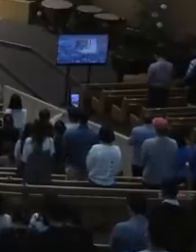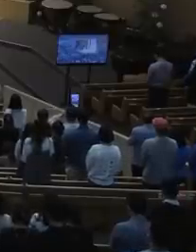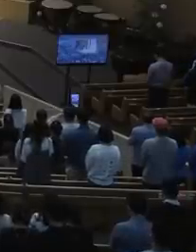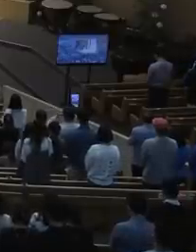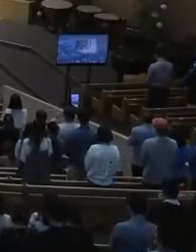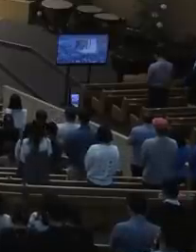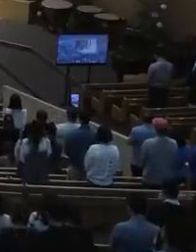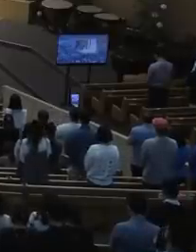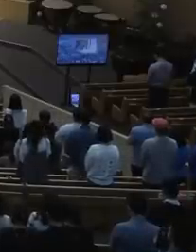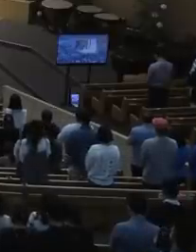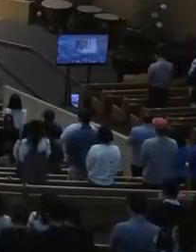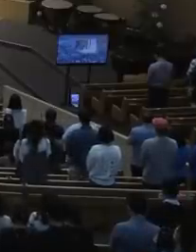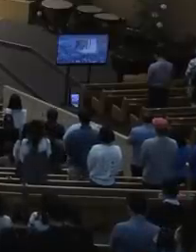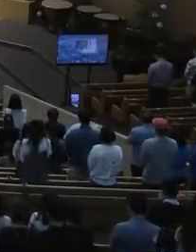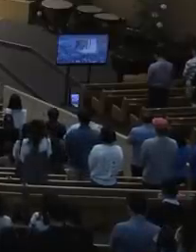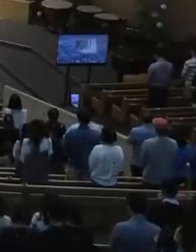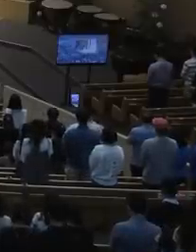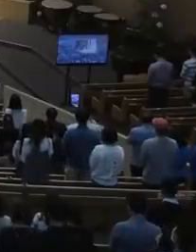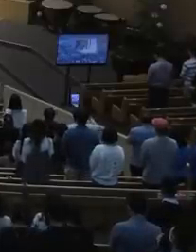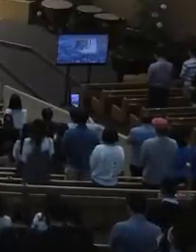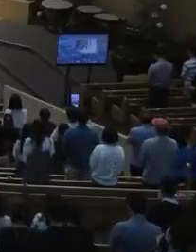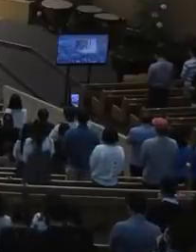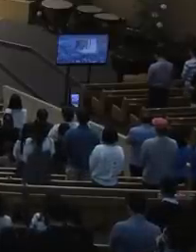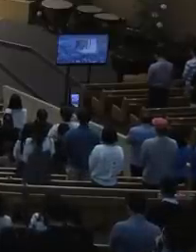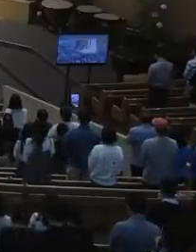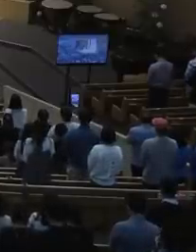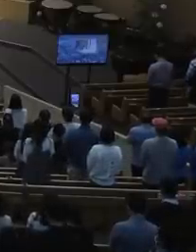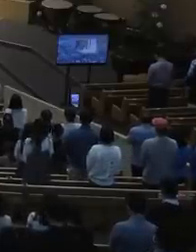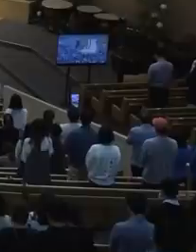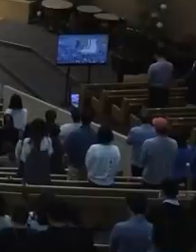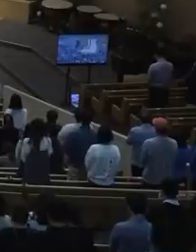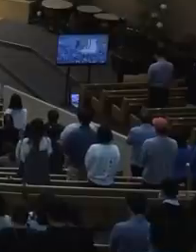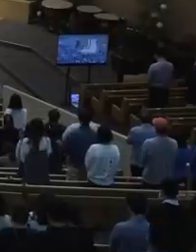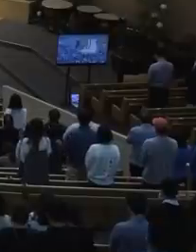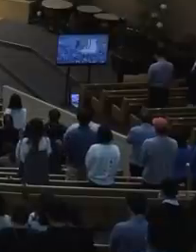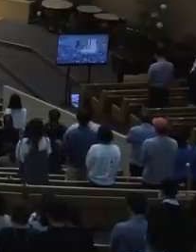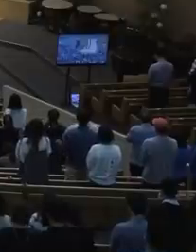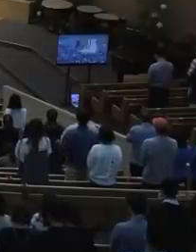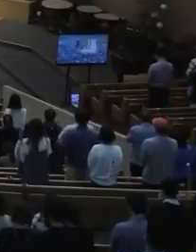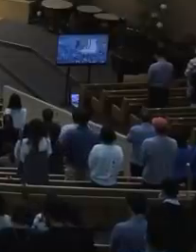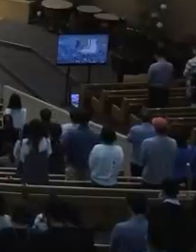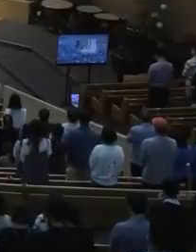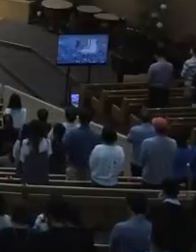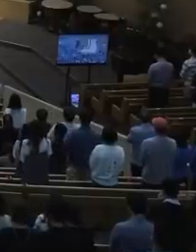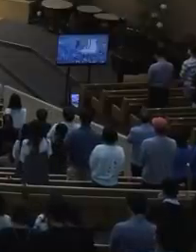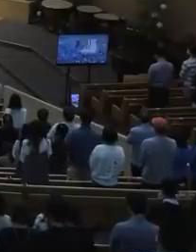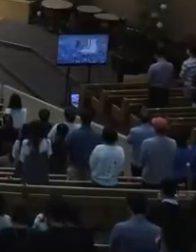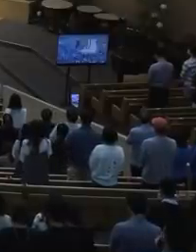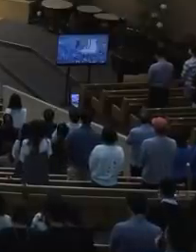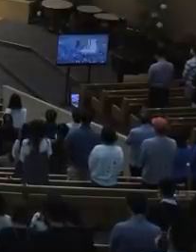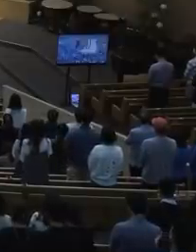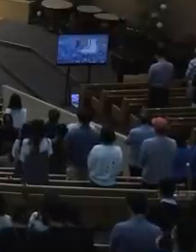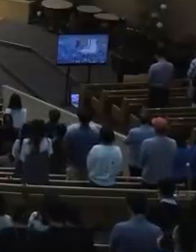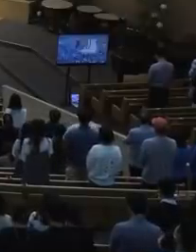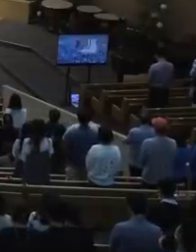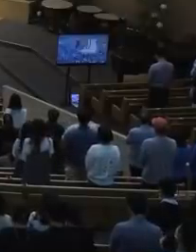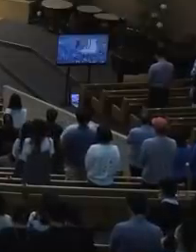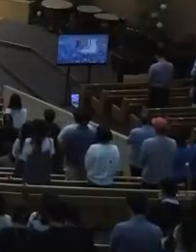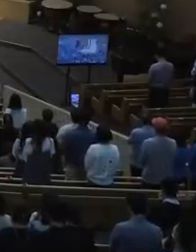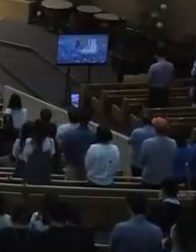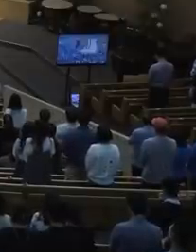1.we 여러분 에 사랑하셔서 we